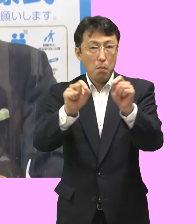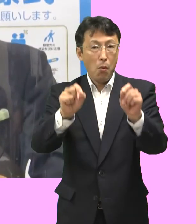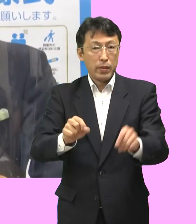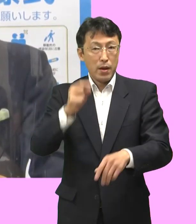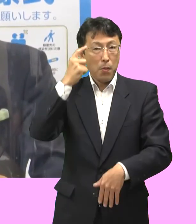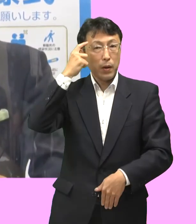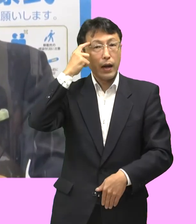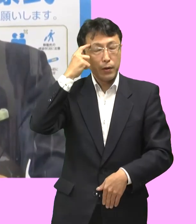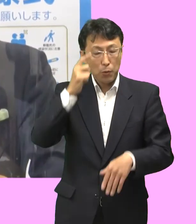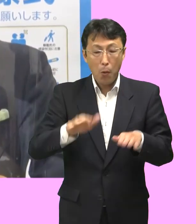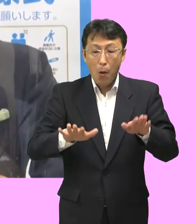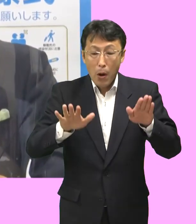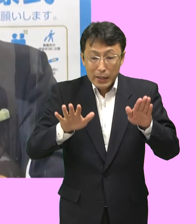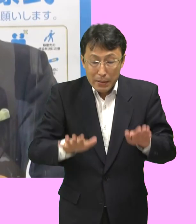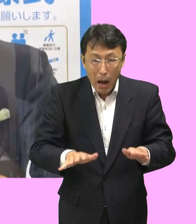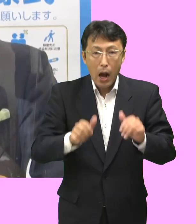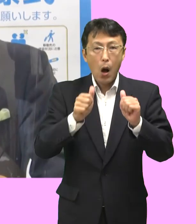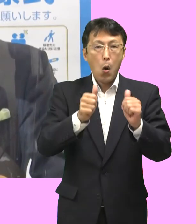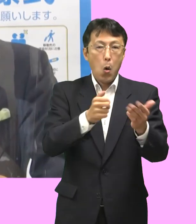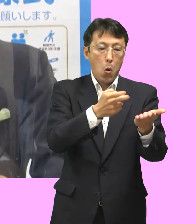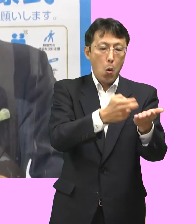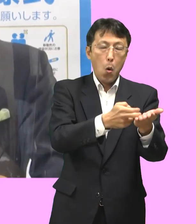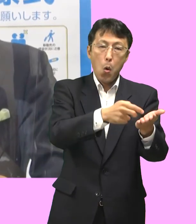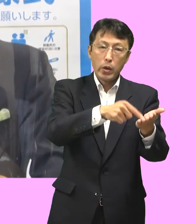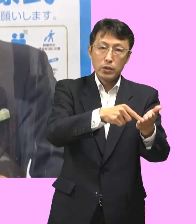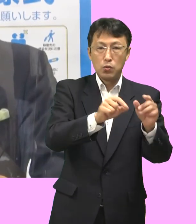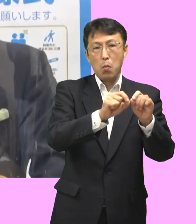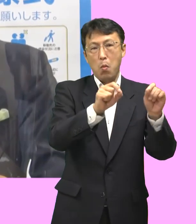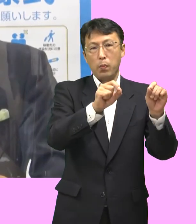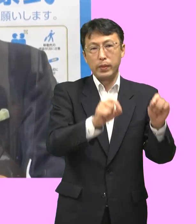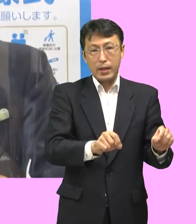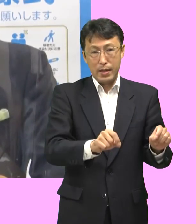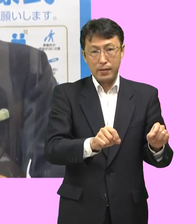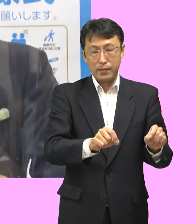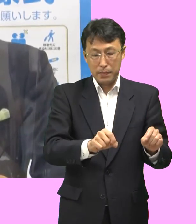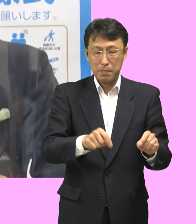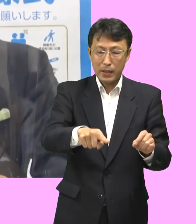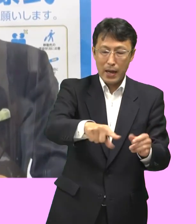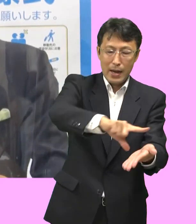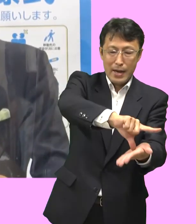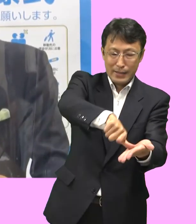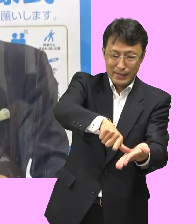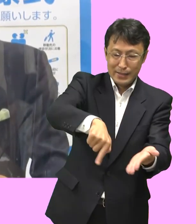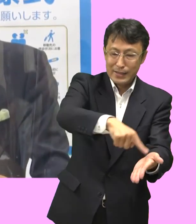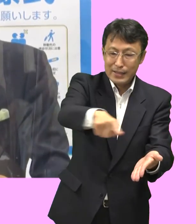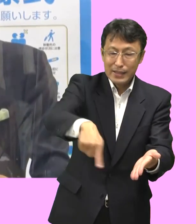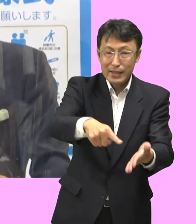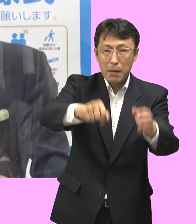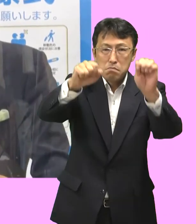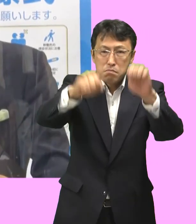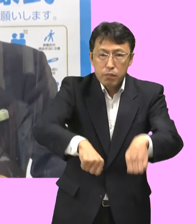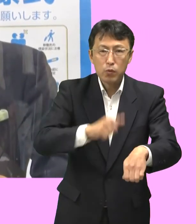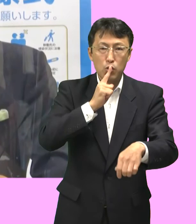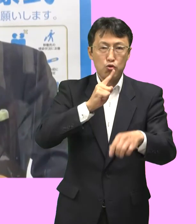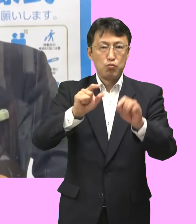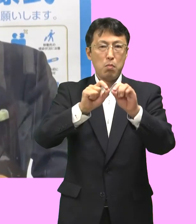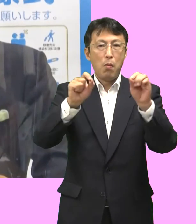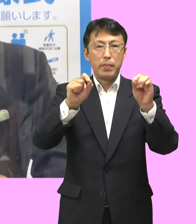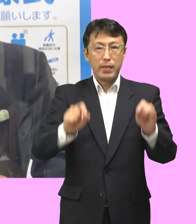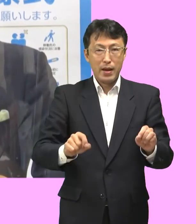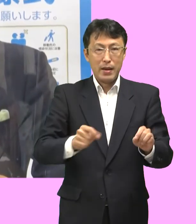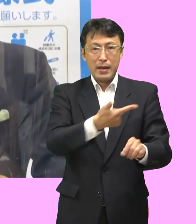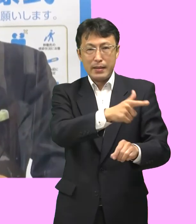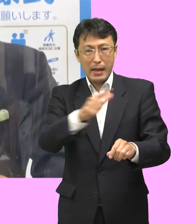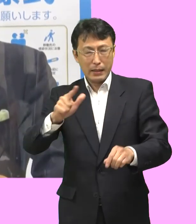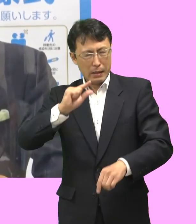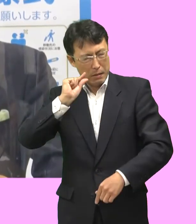現行のその法律上の問題とか、あるいは合意形成の問題でなかなかこれ難しいんじゃないかというような委員会での議論があったと思うんですけども